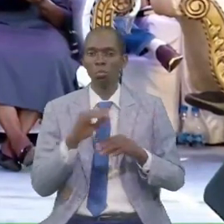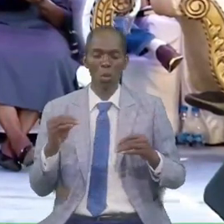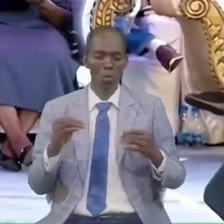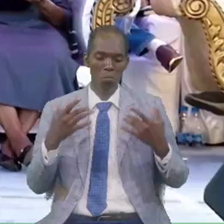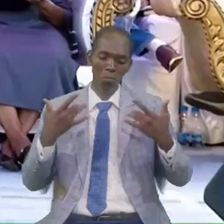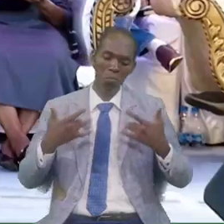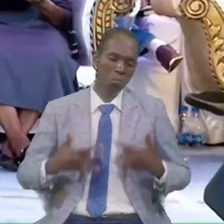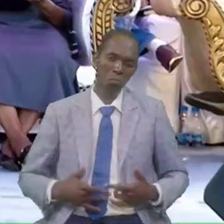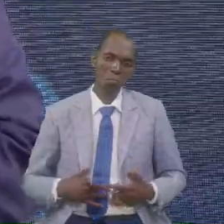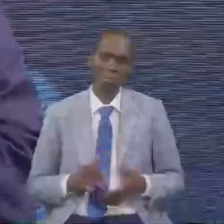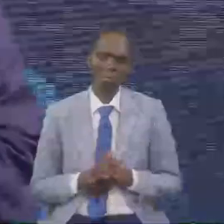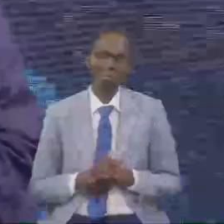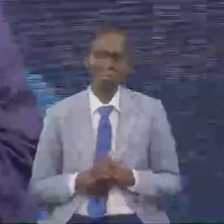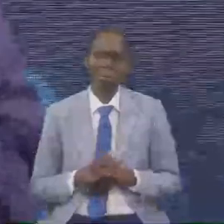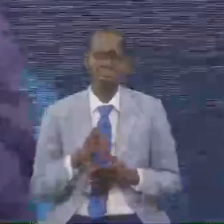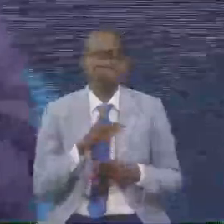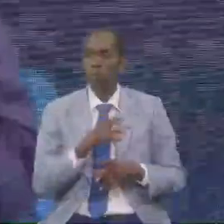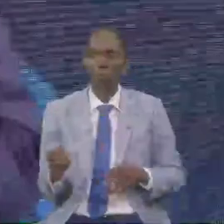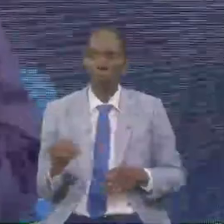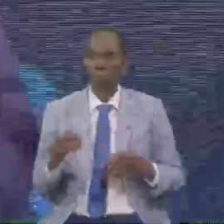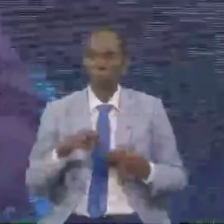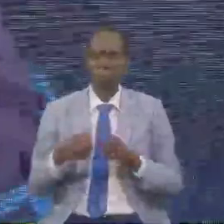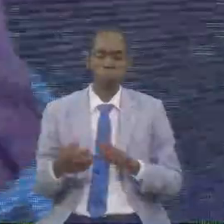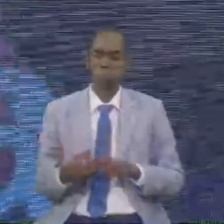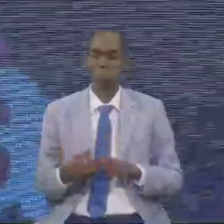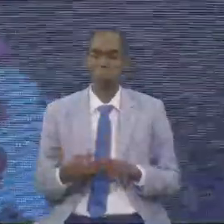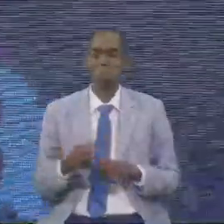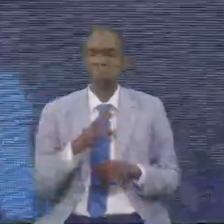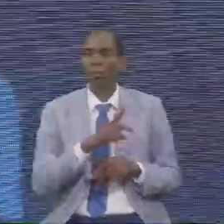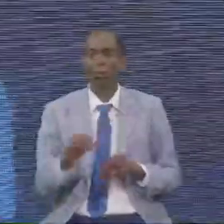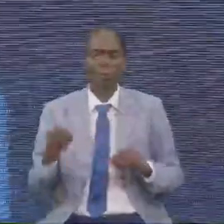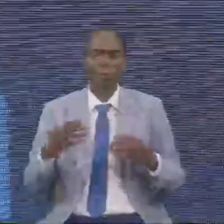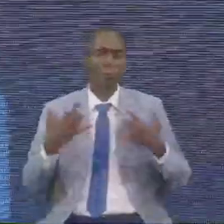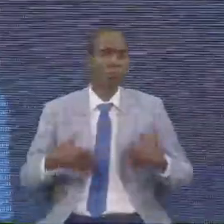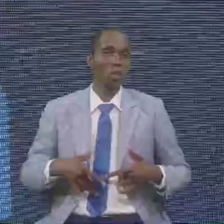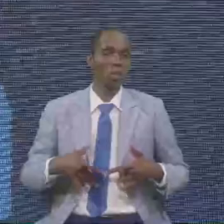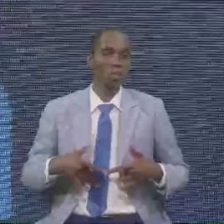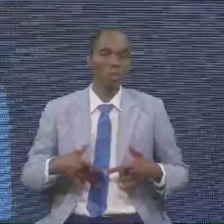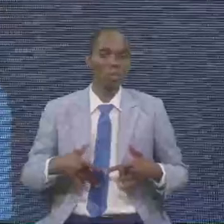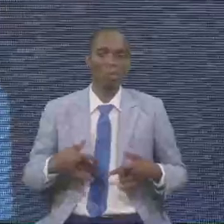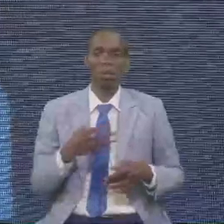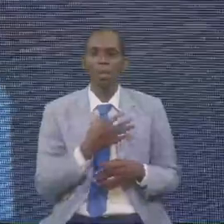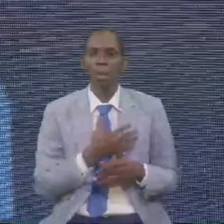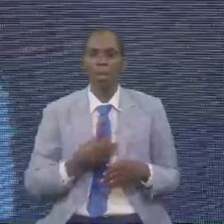Pas de détresse. Pas de stress. Pas de découragement.